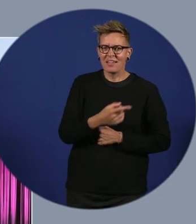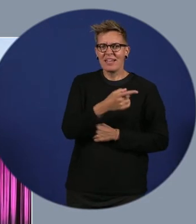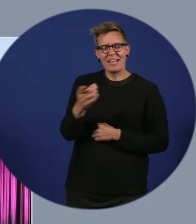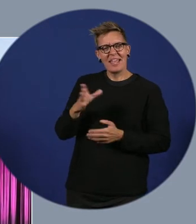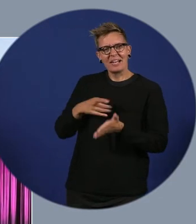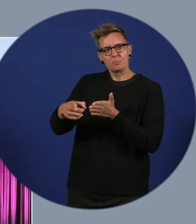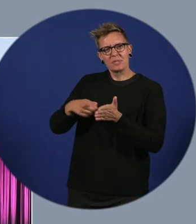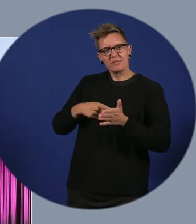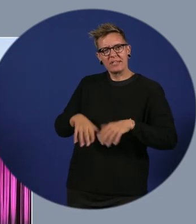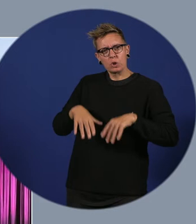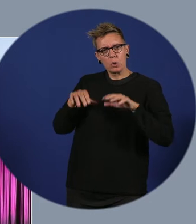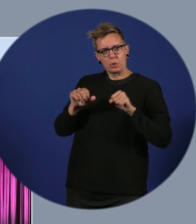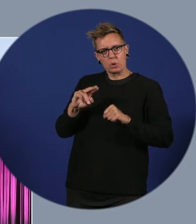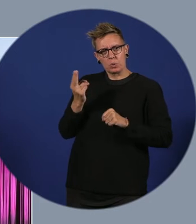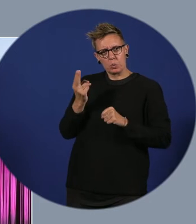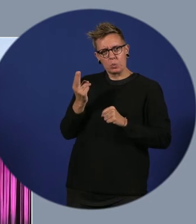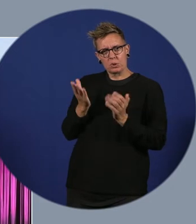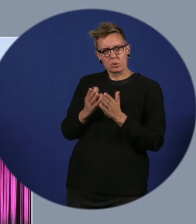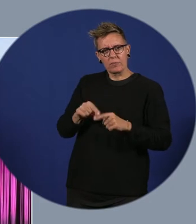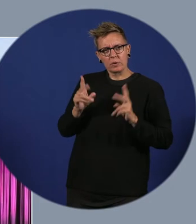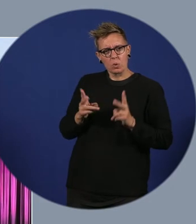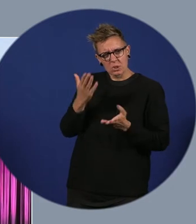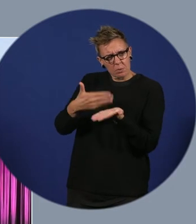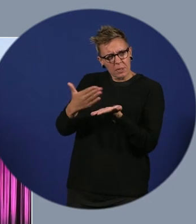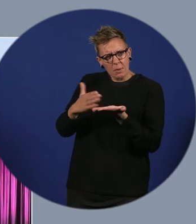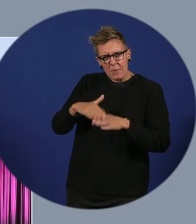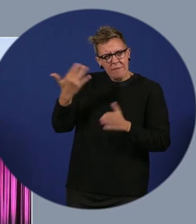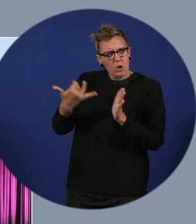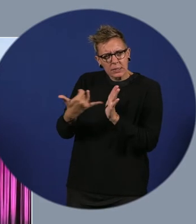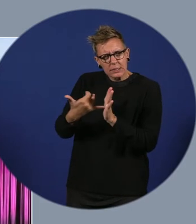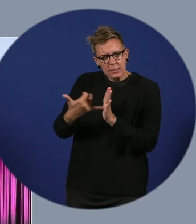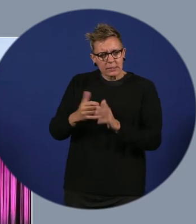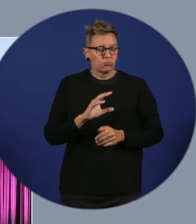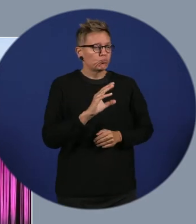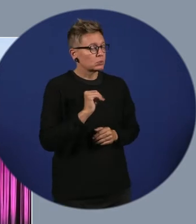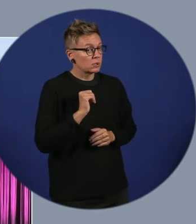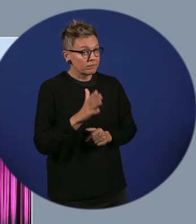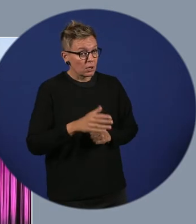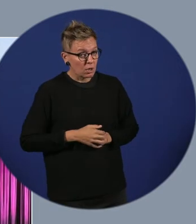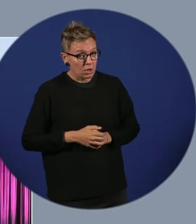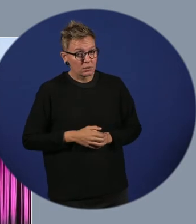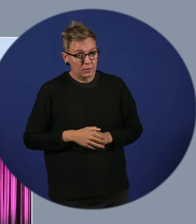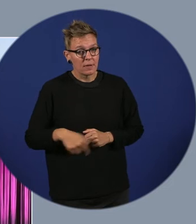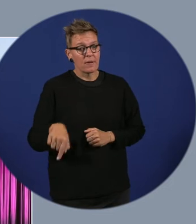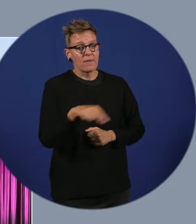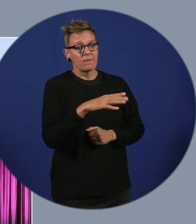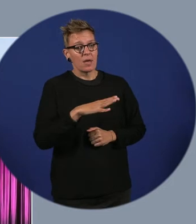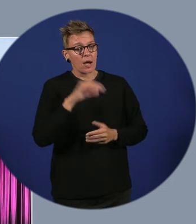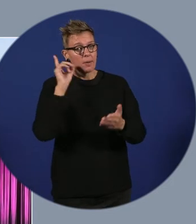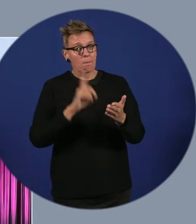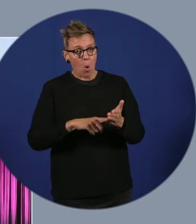ett specifikt uppdrag inför detta skolval. Kan du berätta mer om det? Absolut. Vi skulle vända oss specifikt